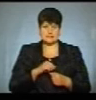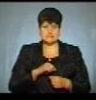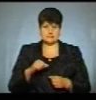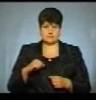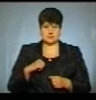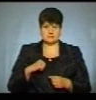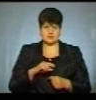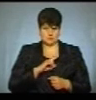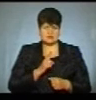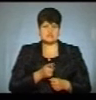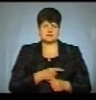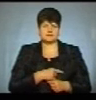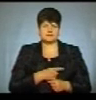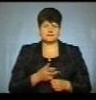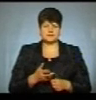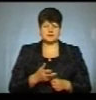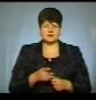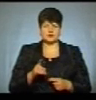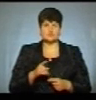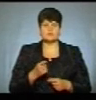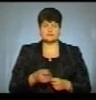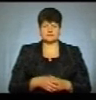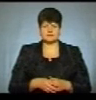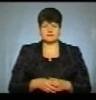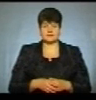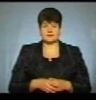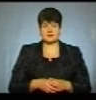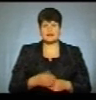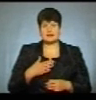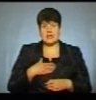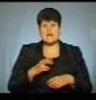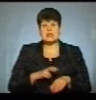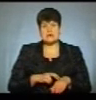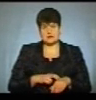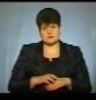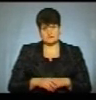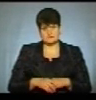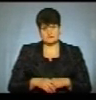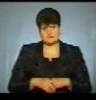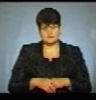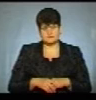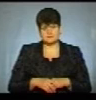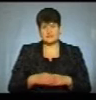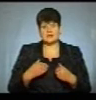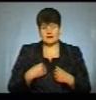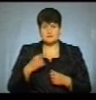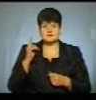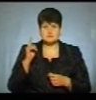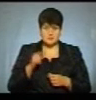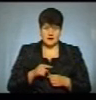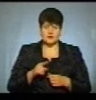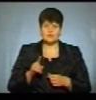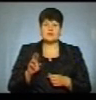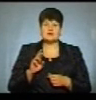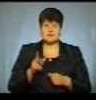самостійно сильніший, що б ви відповіли? Ви знаєте, я лікар, і я знаю,